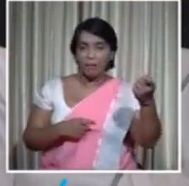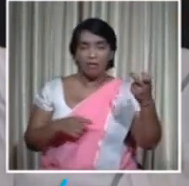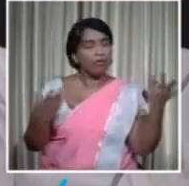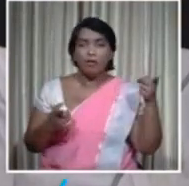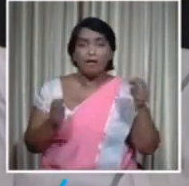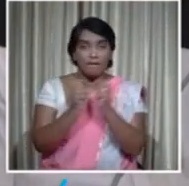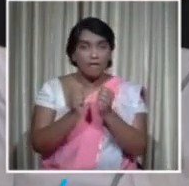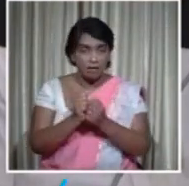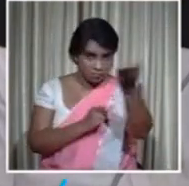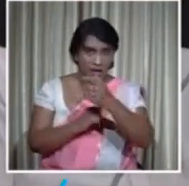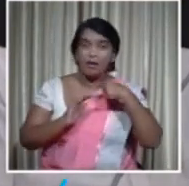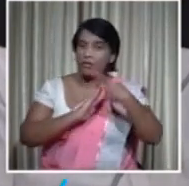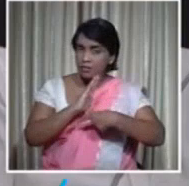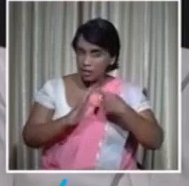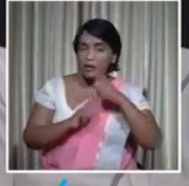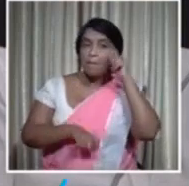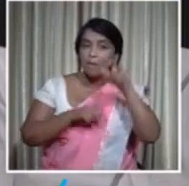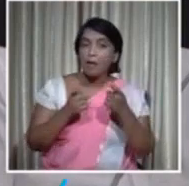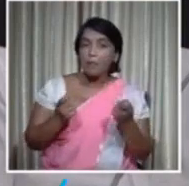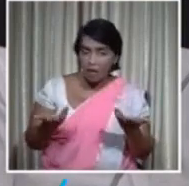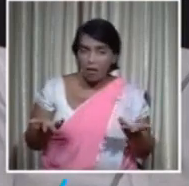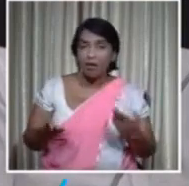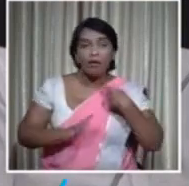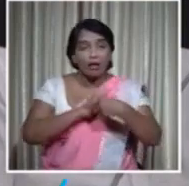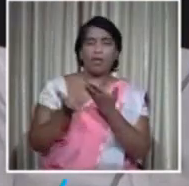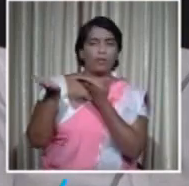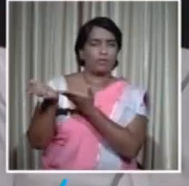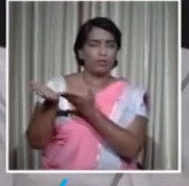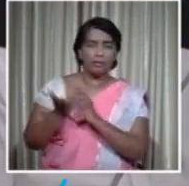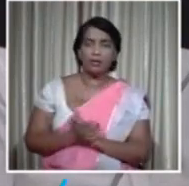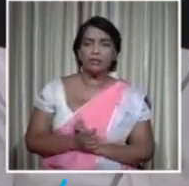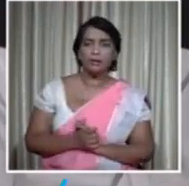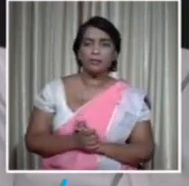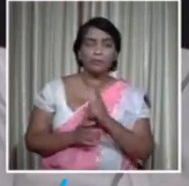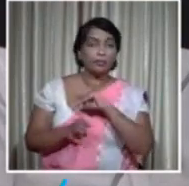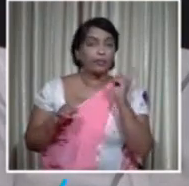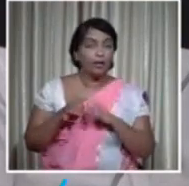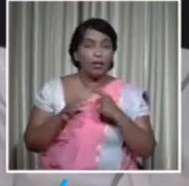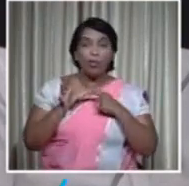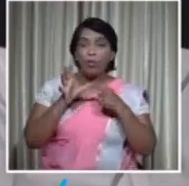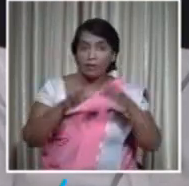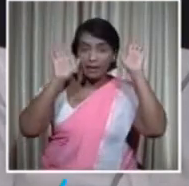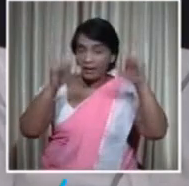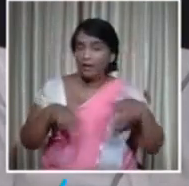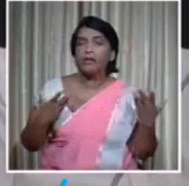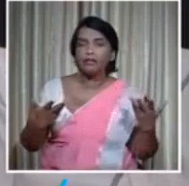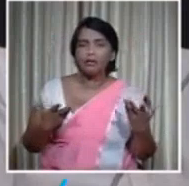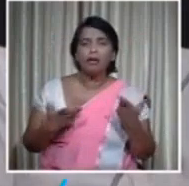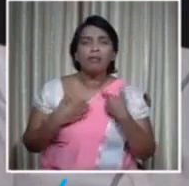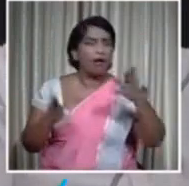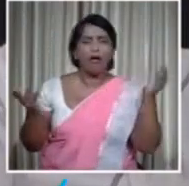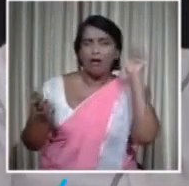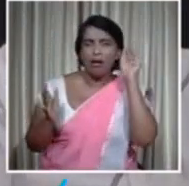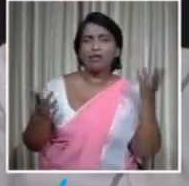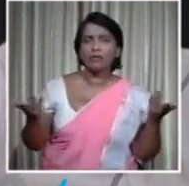මේ වැඩ කරන මේ රටේ ජනතාවගේ සල්ලිද? රටේ ජනතාවගේ සල්ලි. ඒවට ප්‍රශ්න වලට උත්තර දෙන්න එන්නේ නැත්නම් කොහෙන්ද අපි මේවා